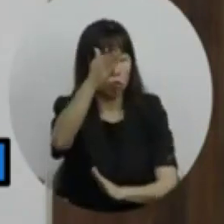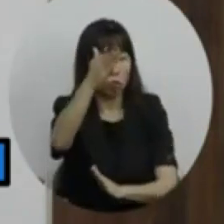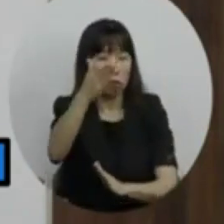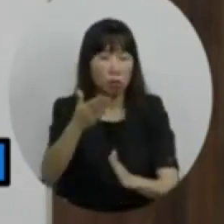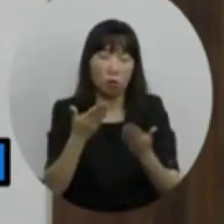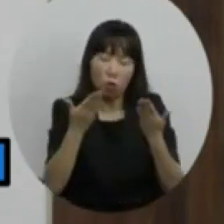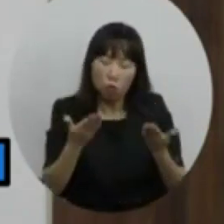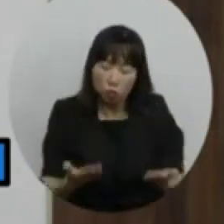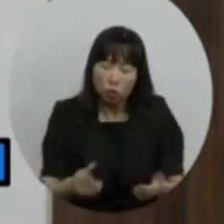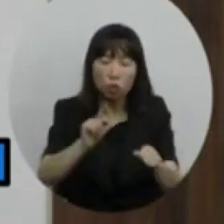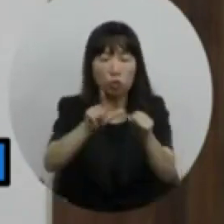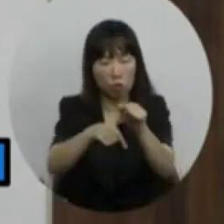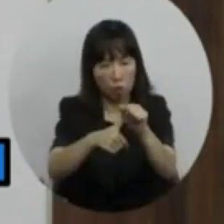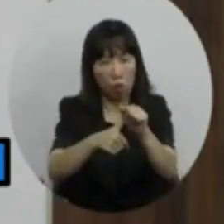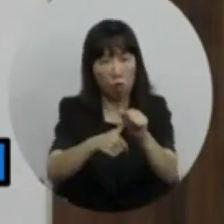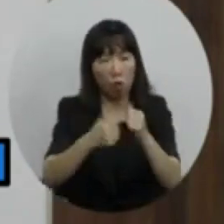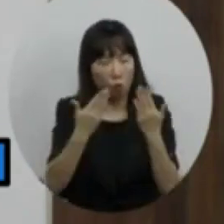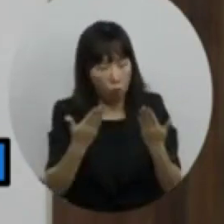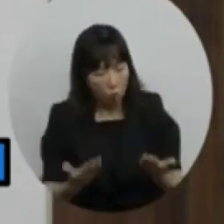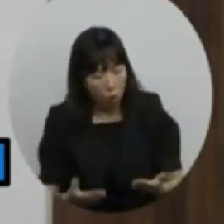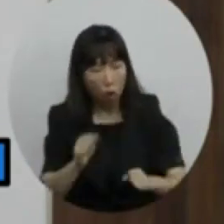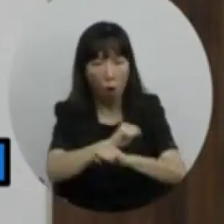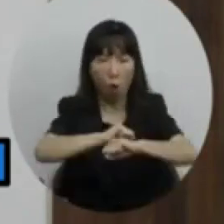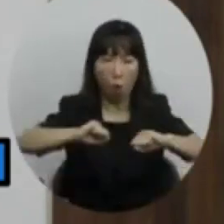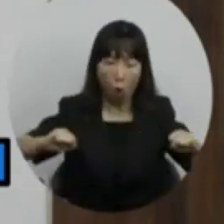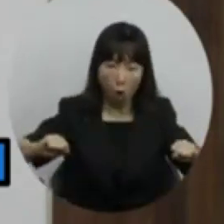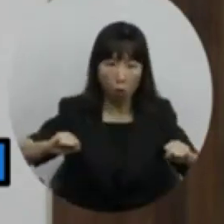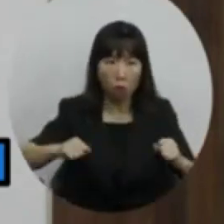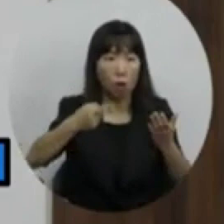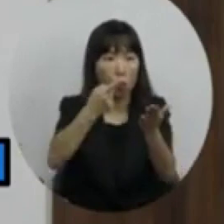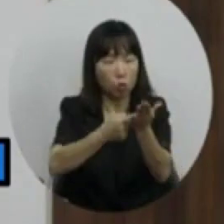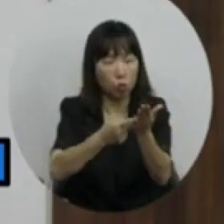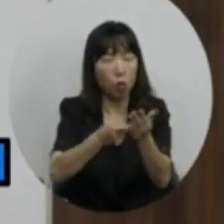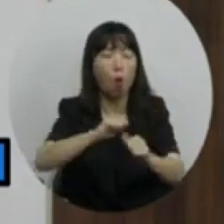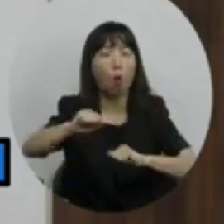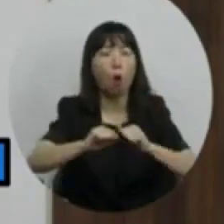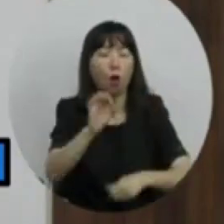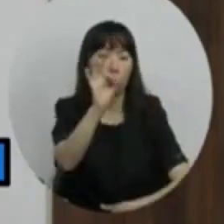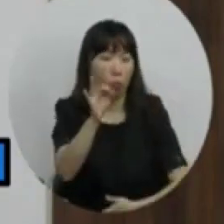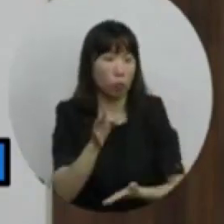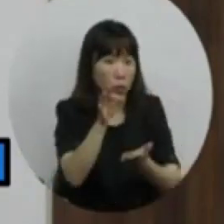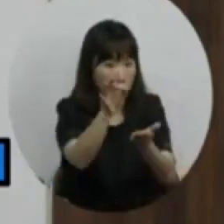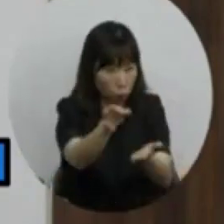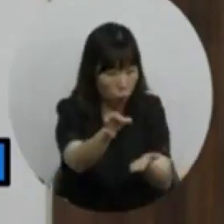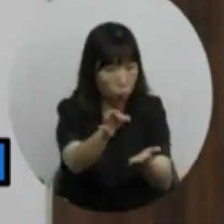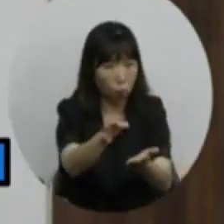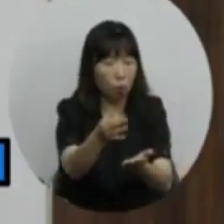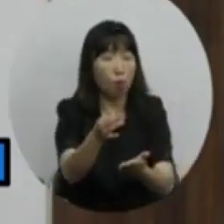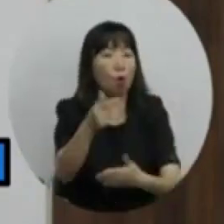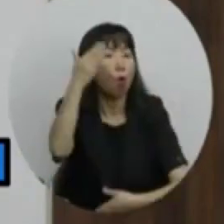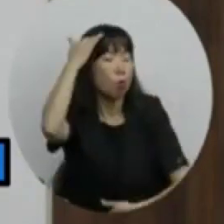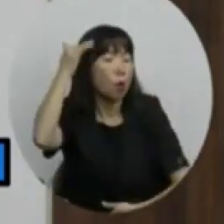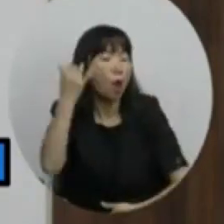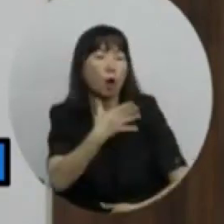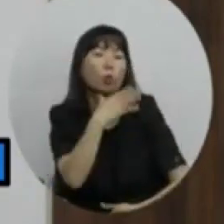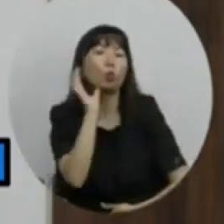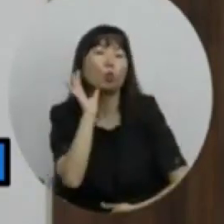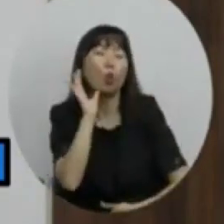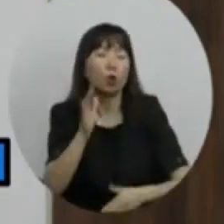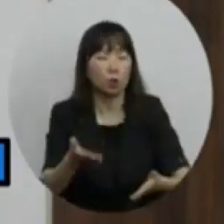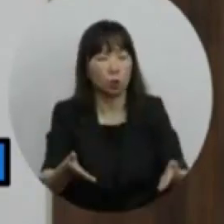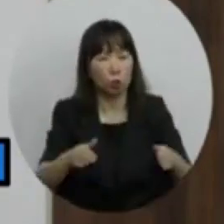지원 확대, 경로당 회장, 총무, 우리 활동비 지원 등에 주력하여 대한노인으로부터 노인복지